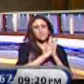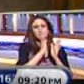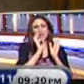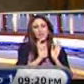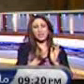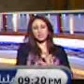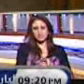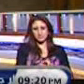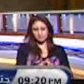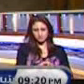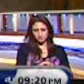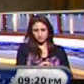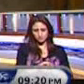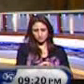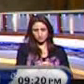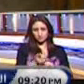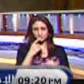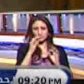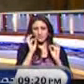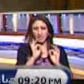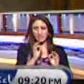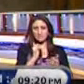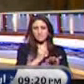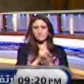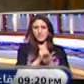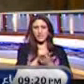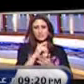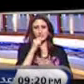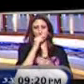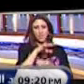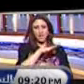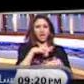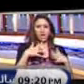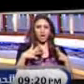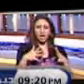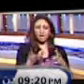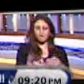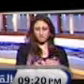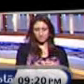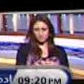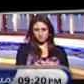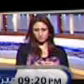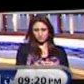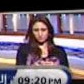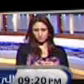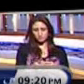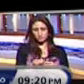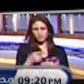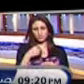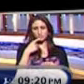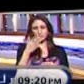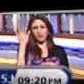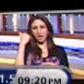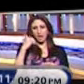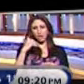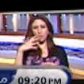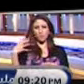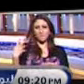اساس انه في جزء تابع للابنيه التعليميه وفي جزء كان في الاول ملك للاهالي والاهالي تبرعوا بيه عن طريق